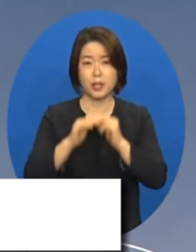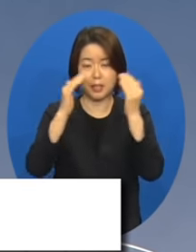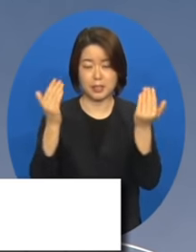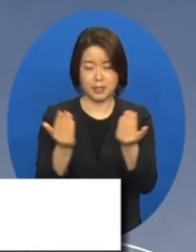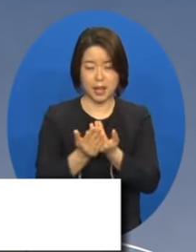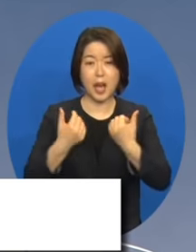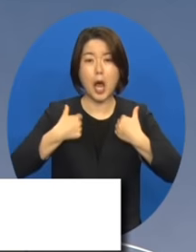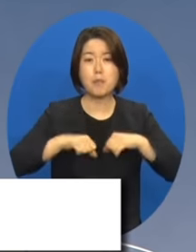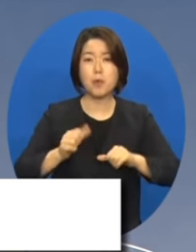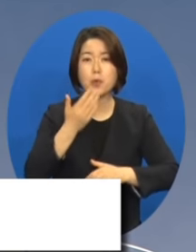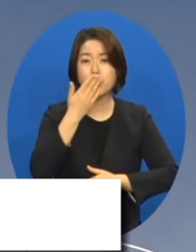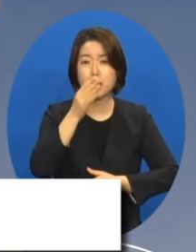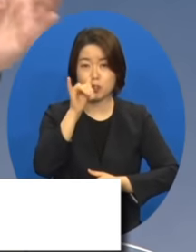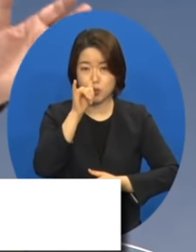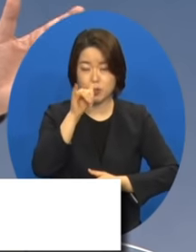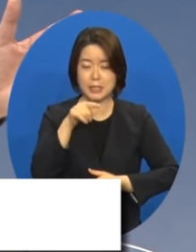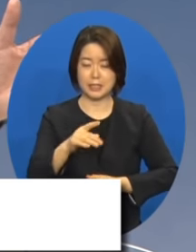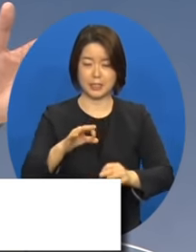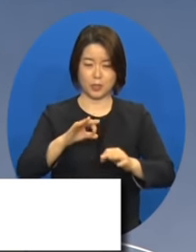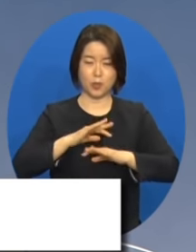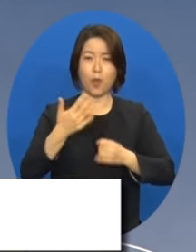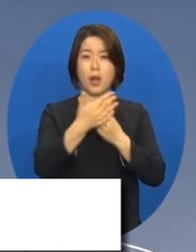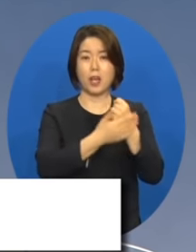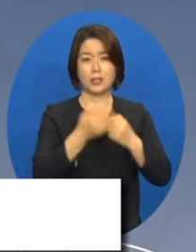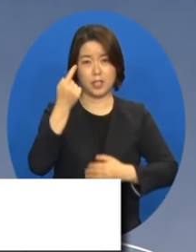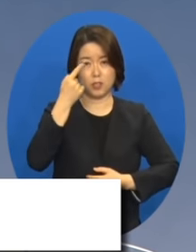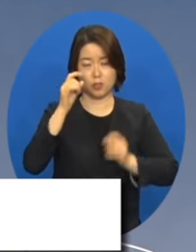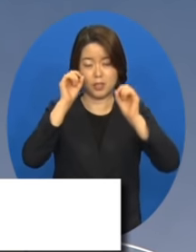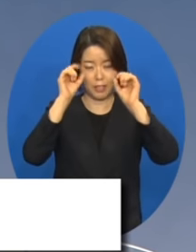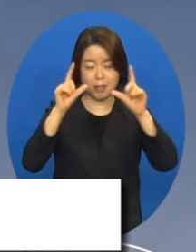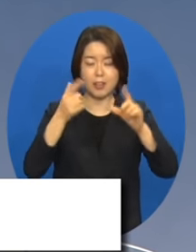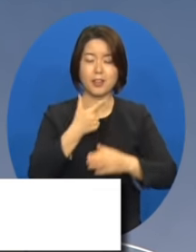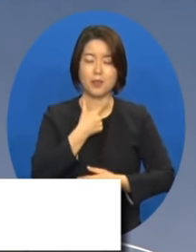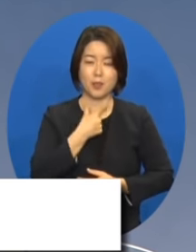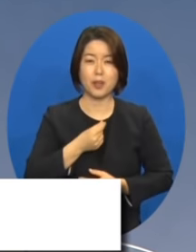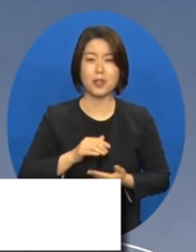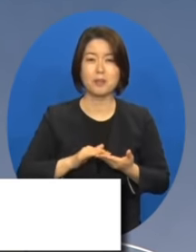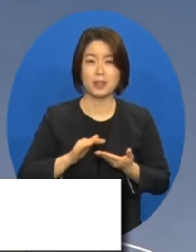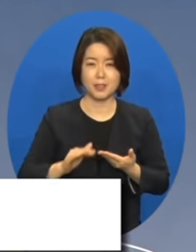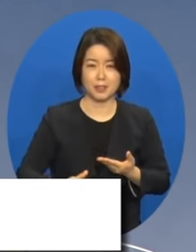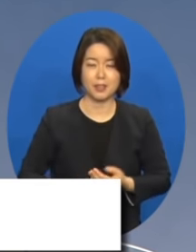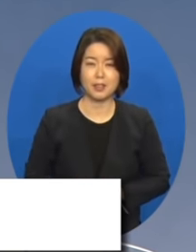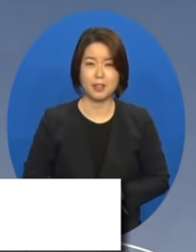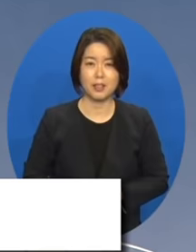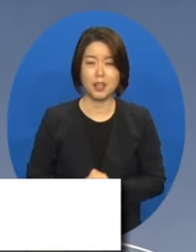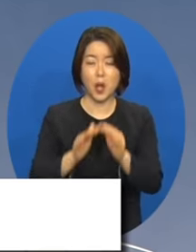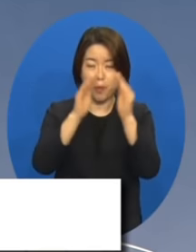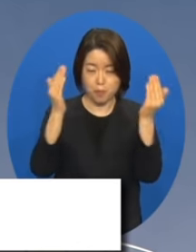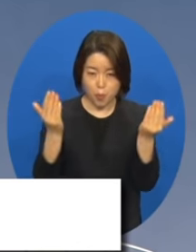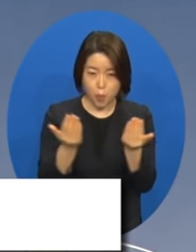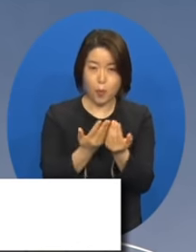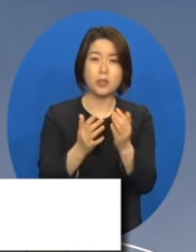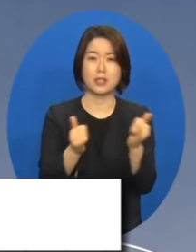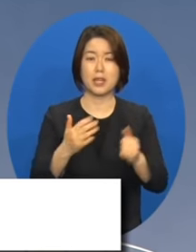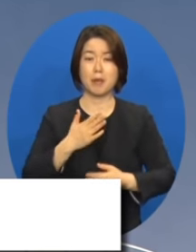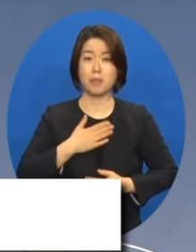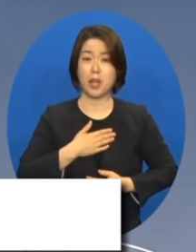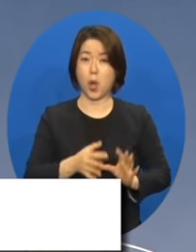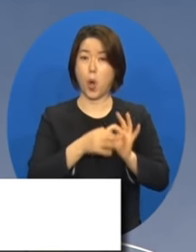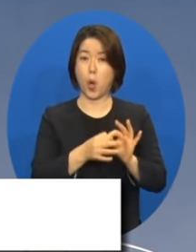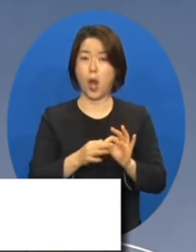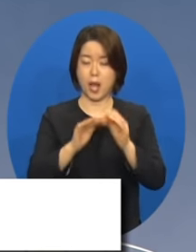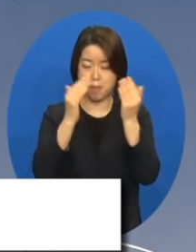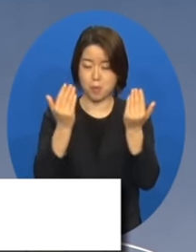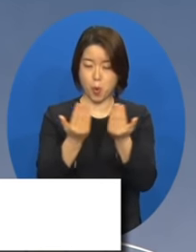포기할 수 있는 그 놀라운 르네 눈이 열리기를 원합니다 모든 사람 나와 관련된 모든